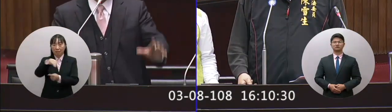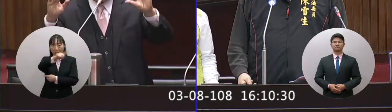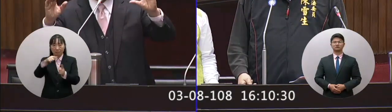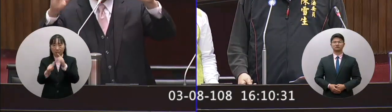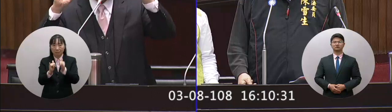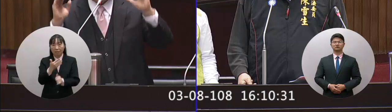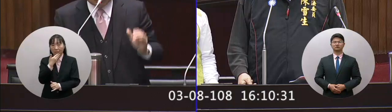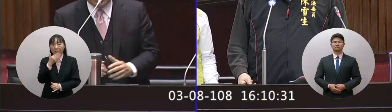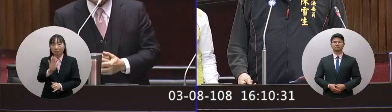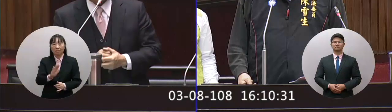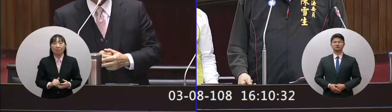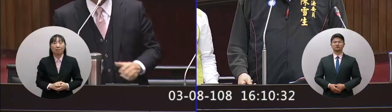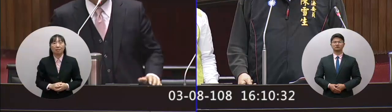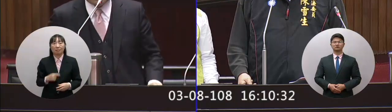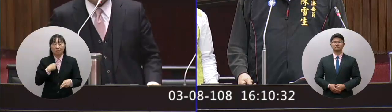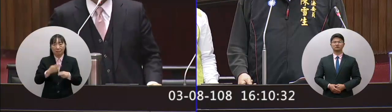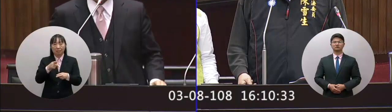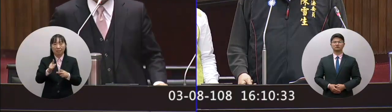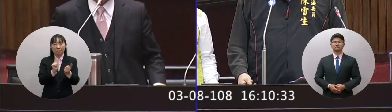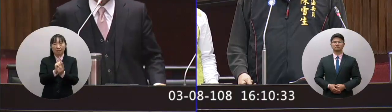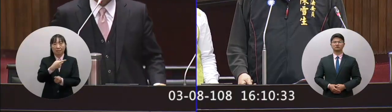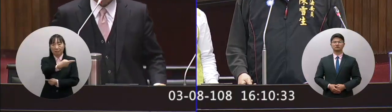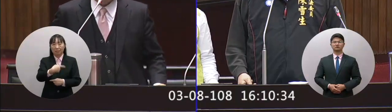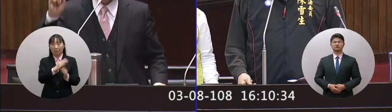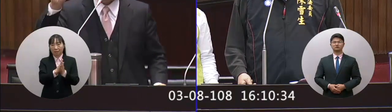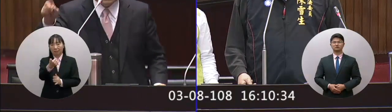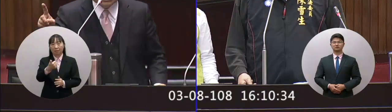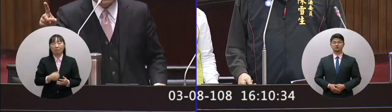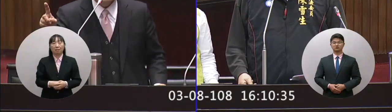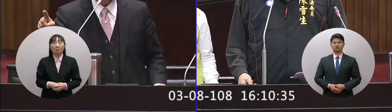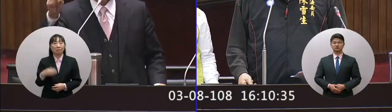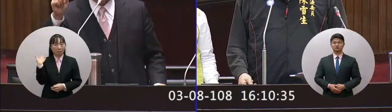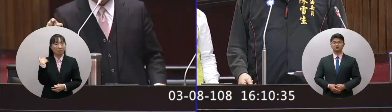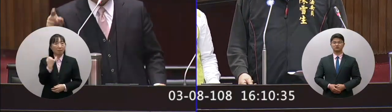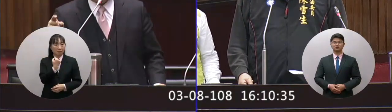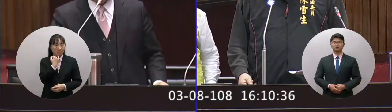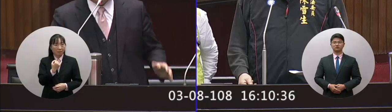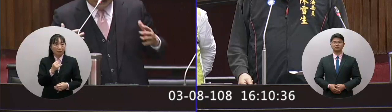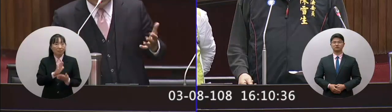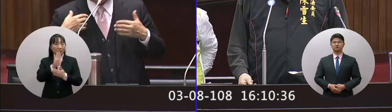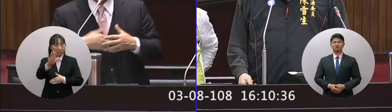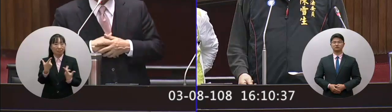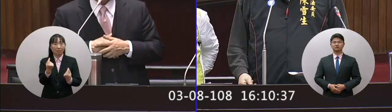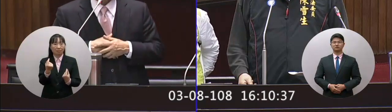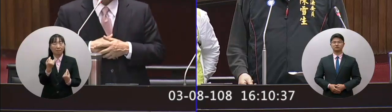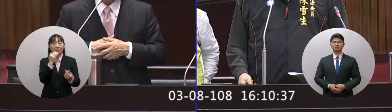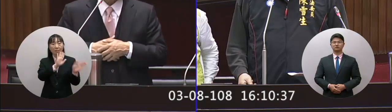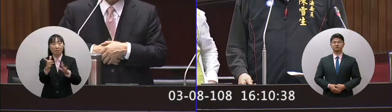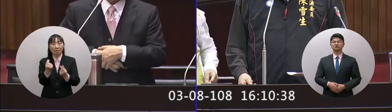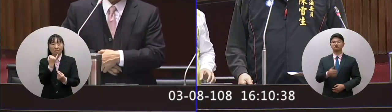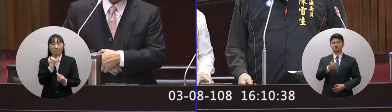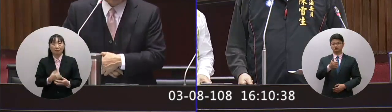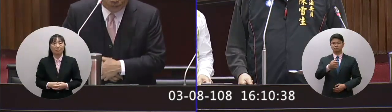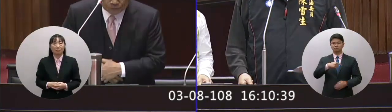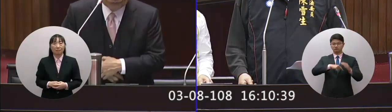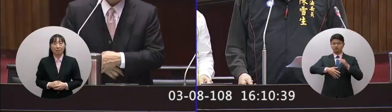好，那这样子，我相信是对两边好。那过去可以，希望未来也这样来进行。 谢